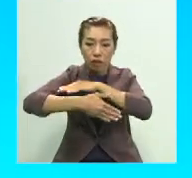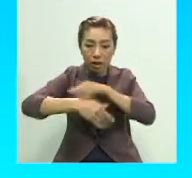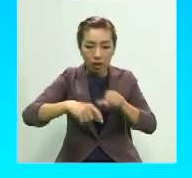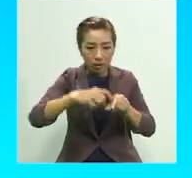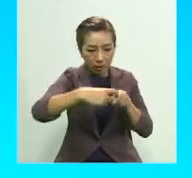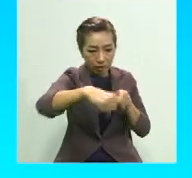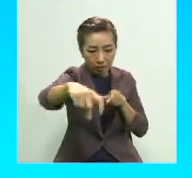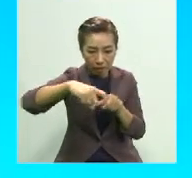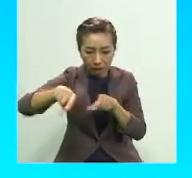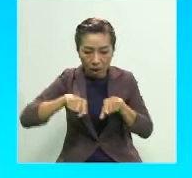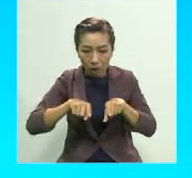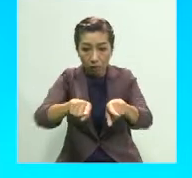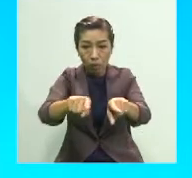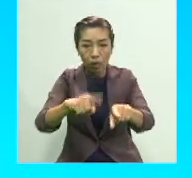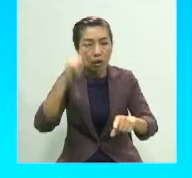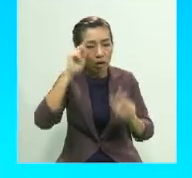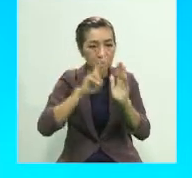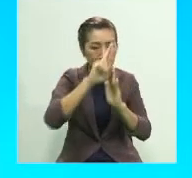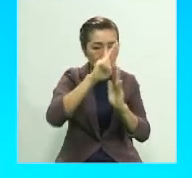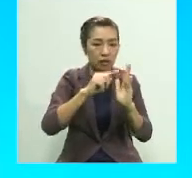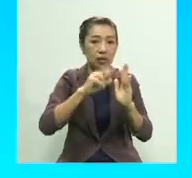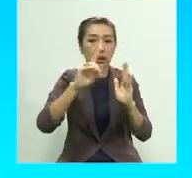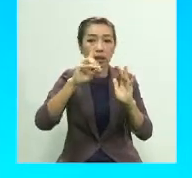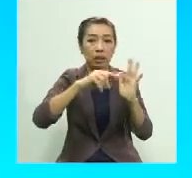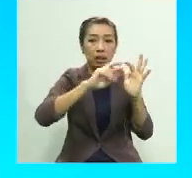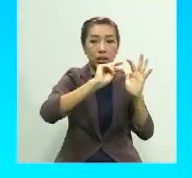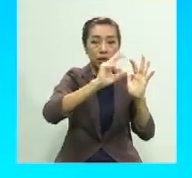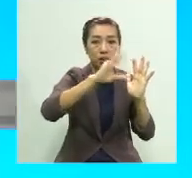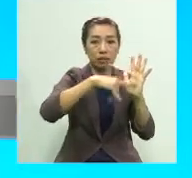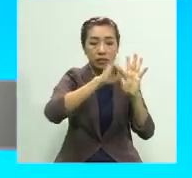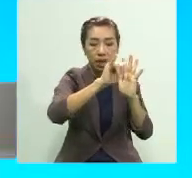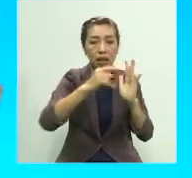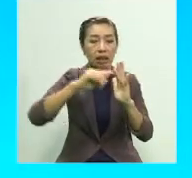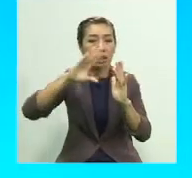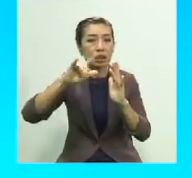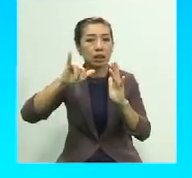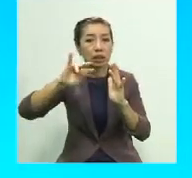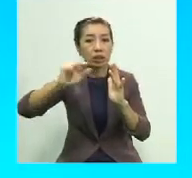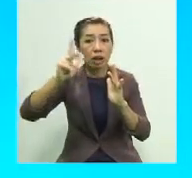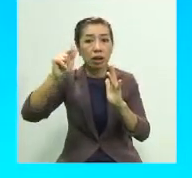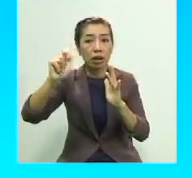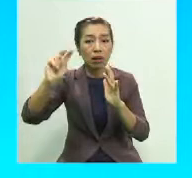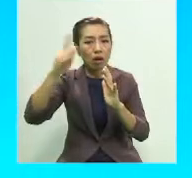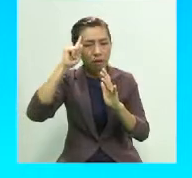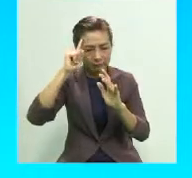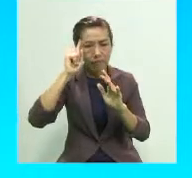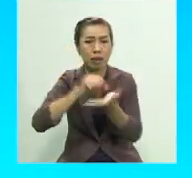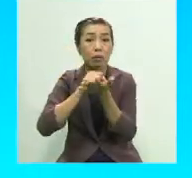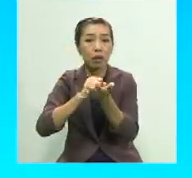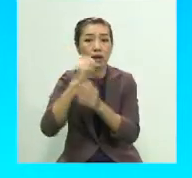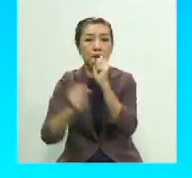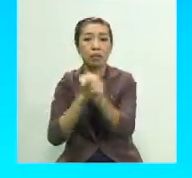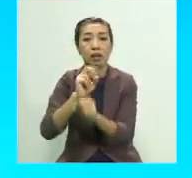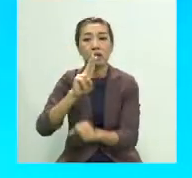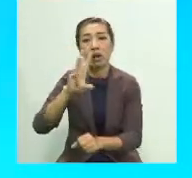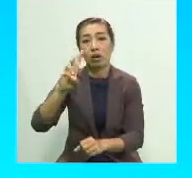รายเชียงของที่คาดว่าจะแล้วเสร็จนะครับแล้วก็ให้บริการได้ในปี2565การพัฒนาเกษตรปลอดภั